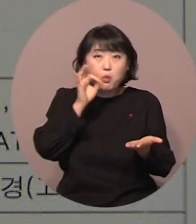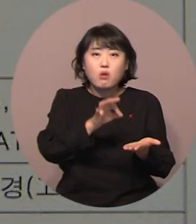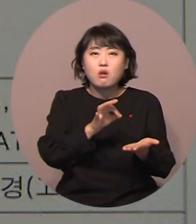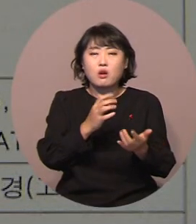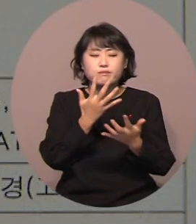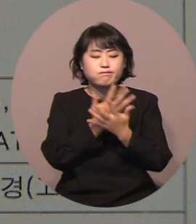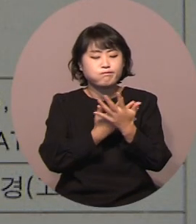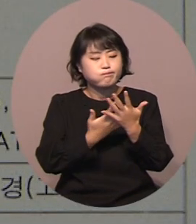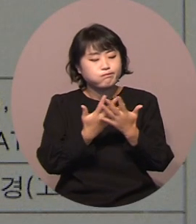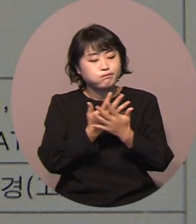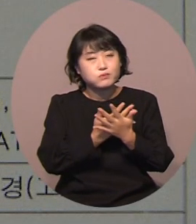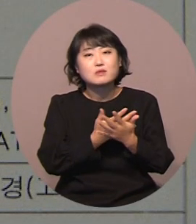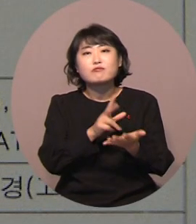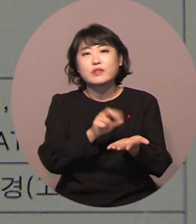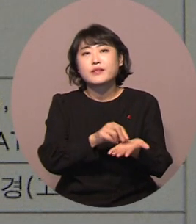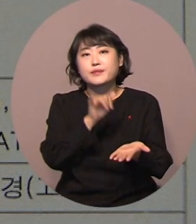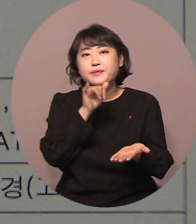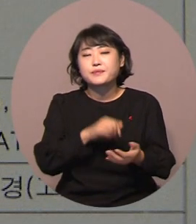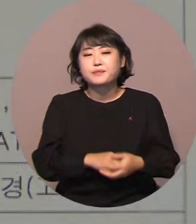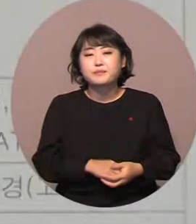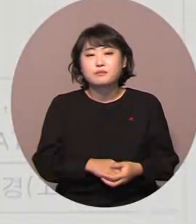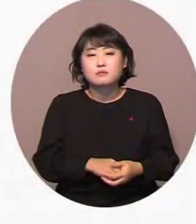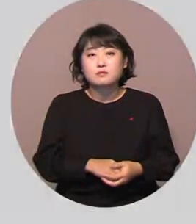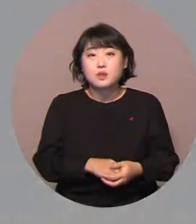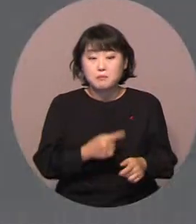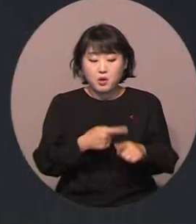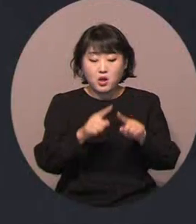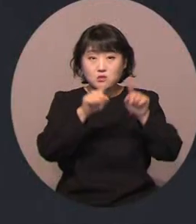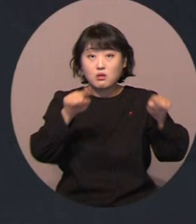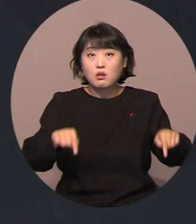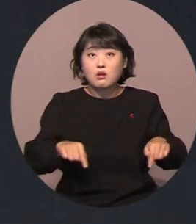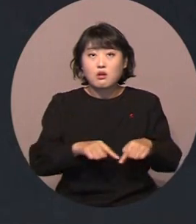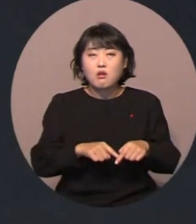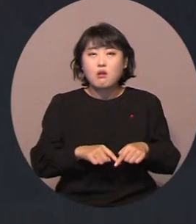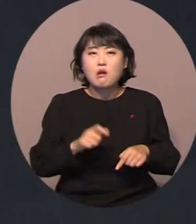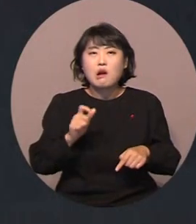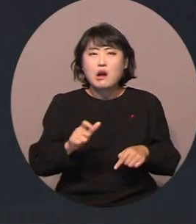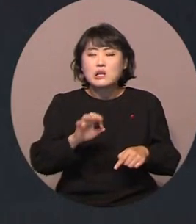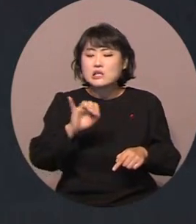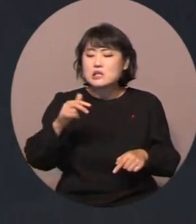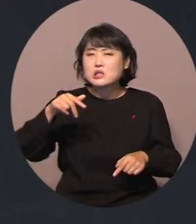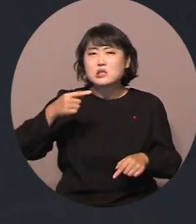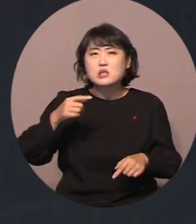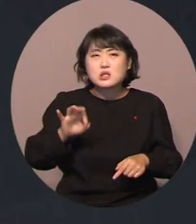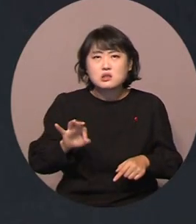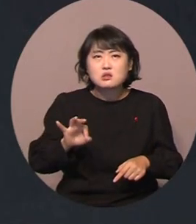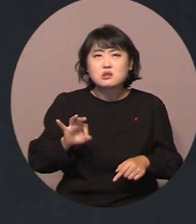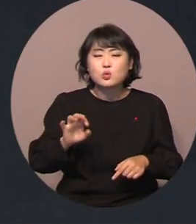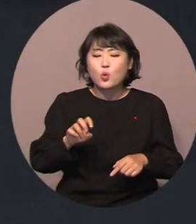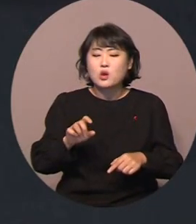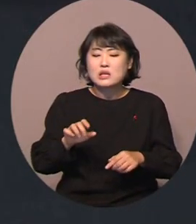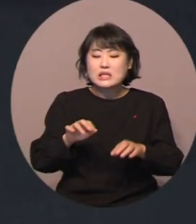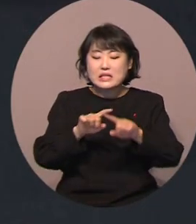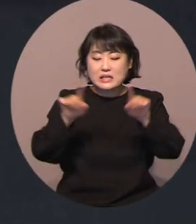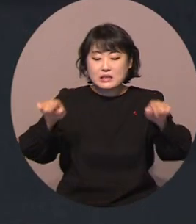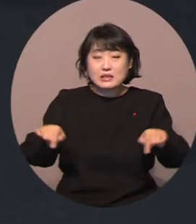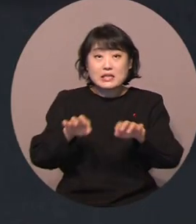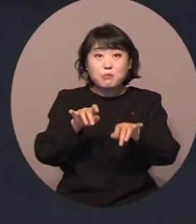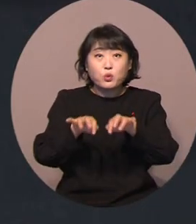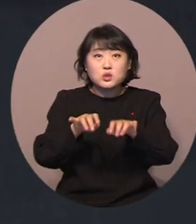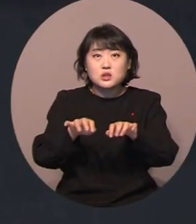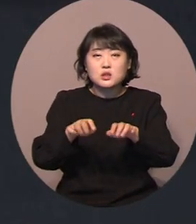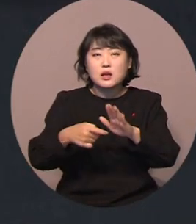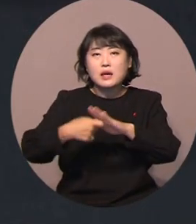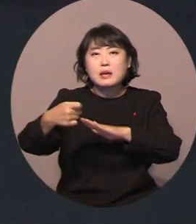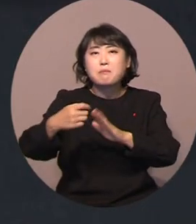부분이 곳곳에서 발견됩니다 영향 평가서에는 강화 인증과 키보드 해킹 방지가 적용되 있지 않아 개인정보 유출